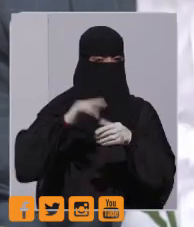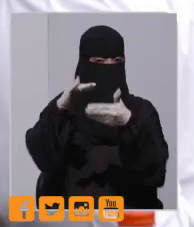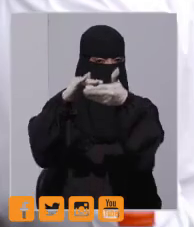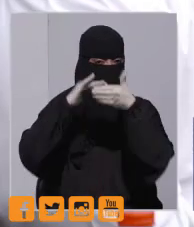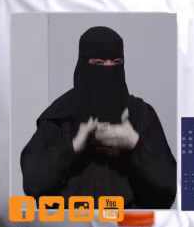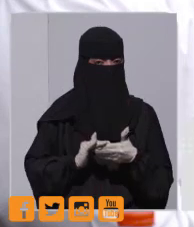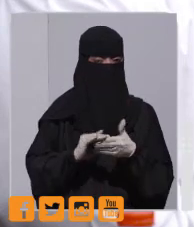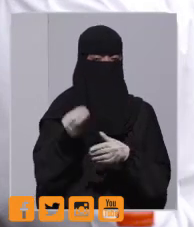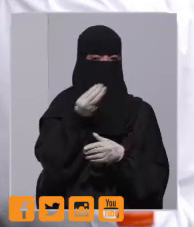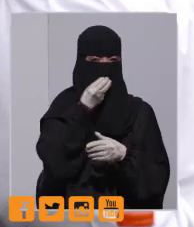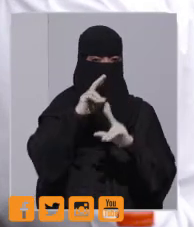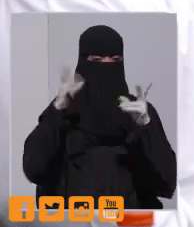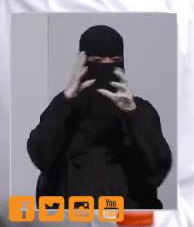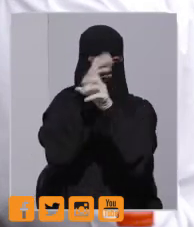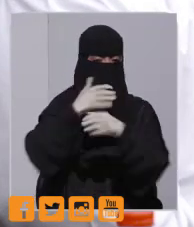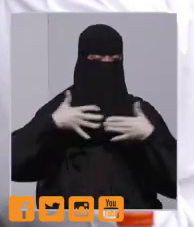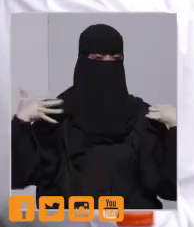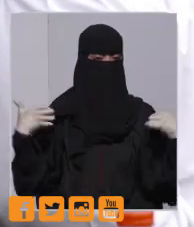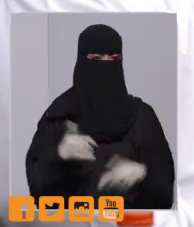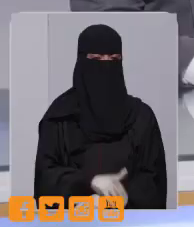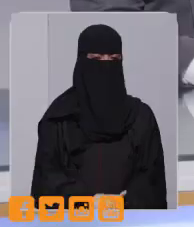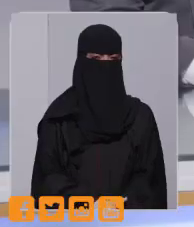مساعدات حمايه الحياه